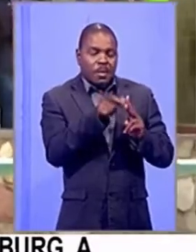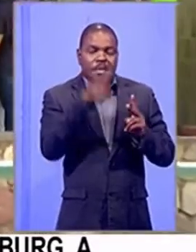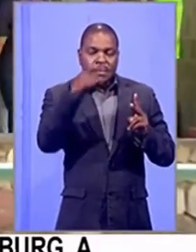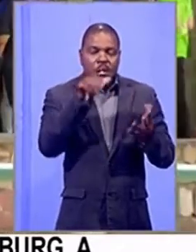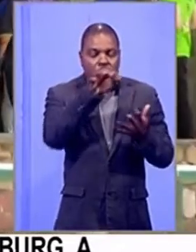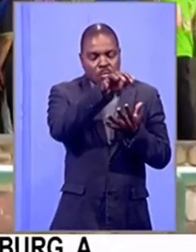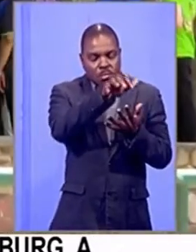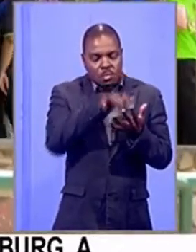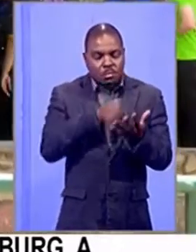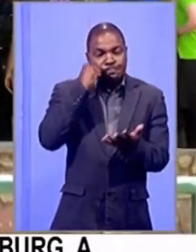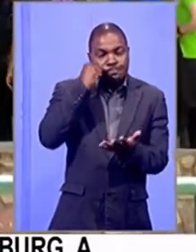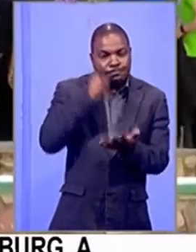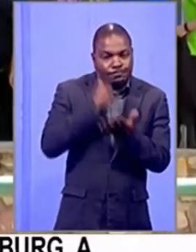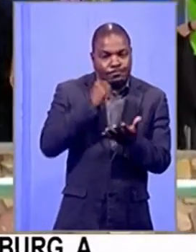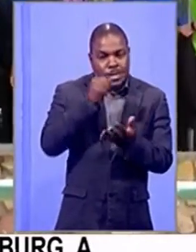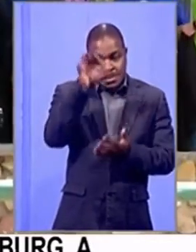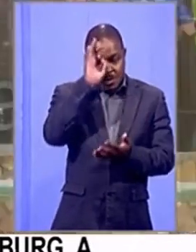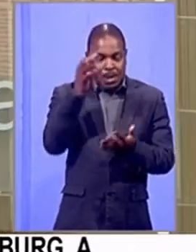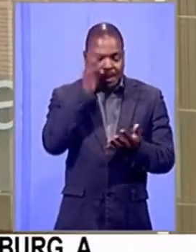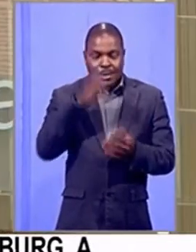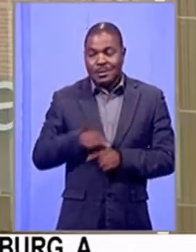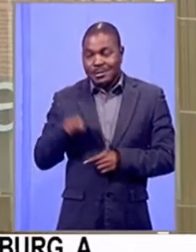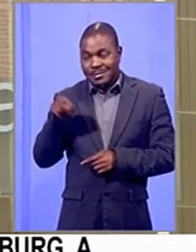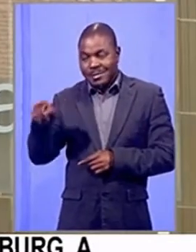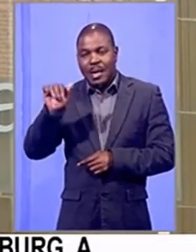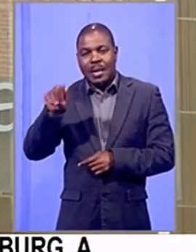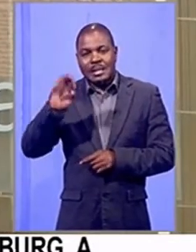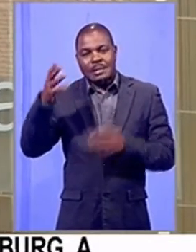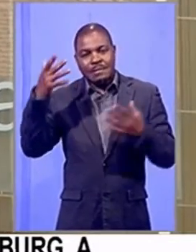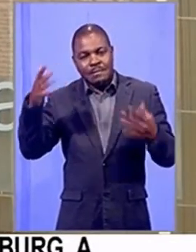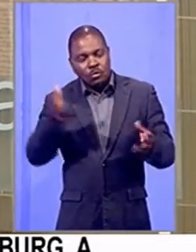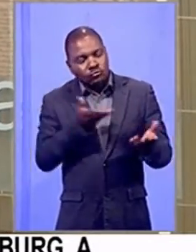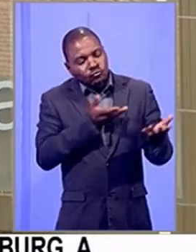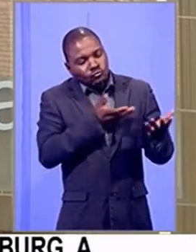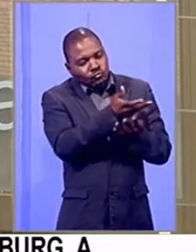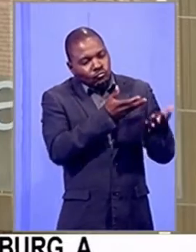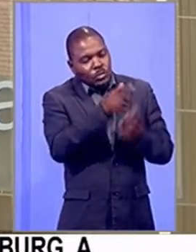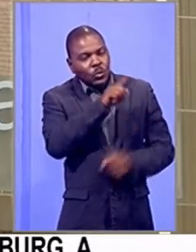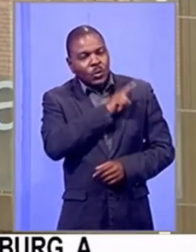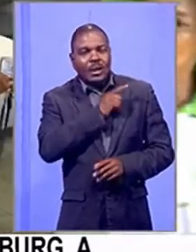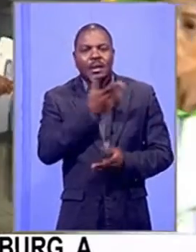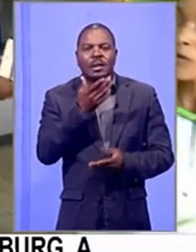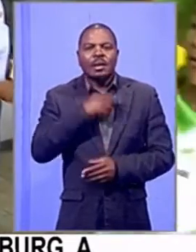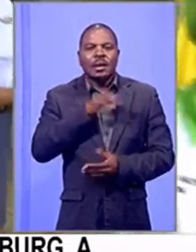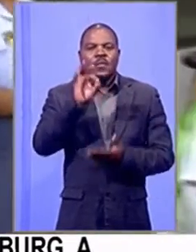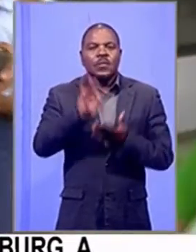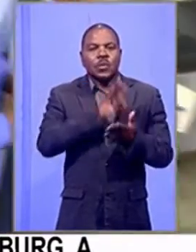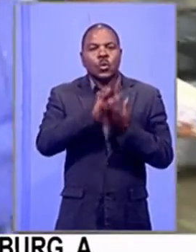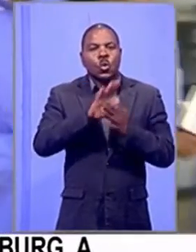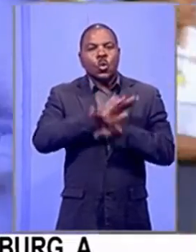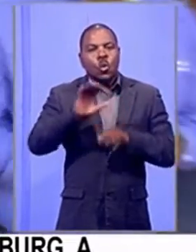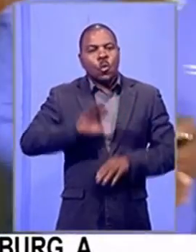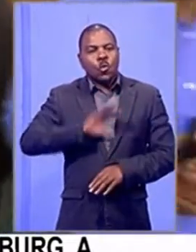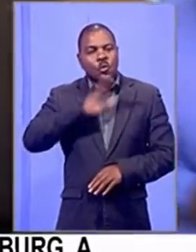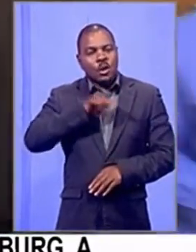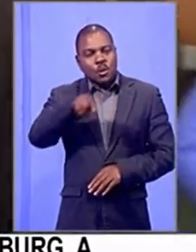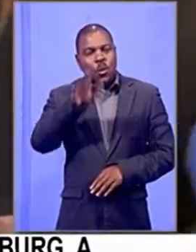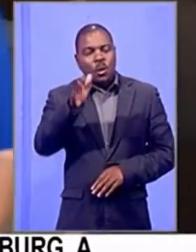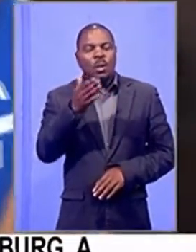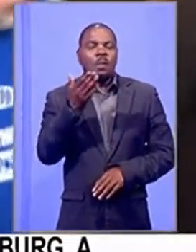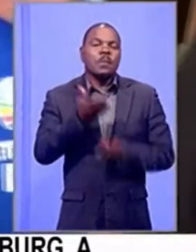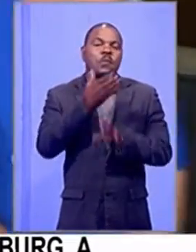go ba affidavit mo ba bolelago gore ba latilwe ke mokgatlho wa ANC pele ga kgato ya go tlhoka kgolofelo go mospeakara wa mmasepala oo ba